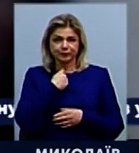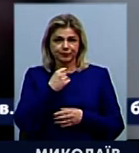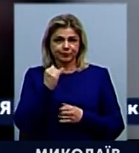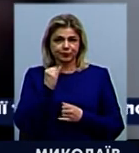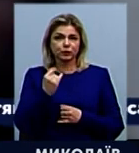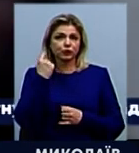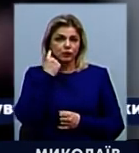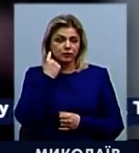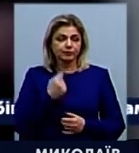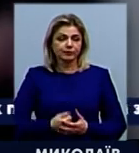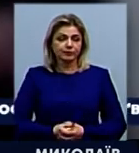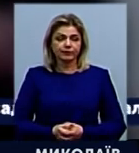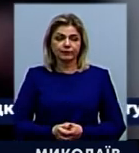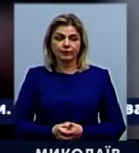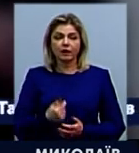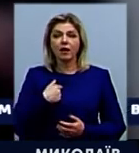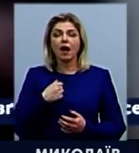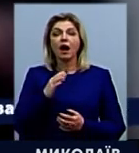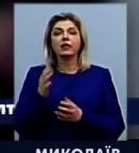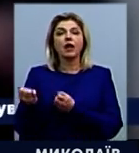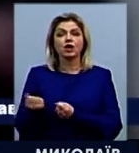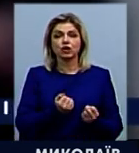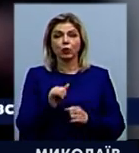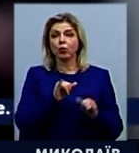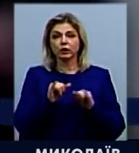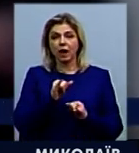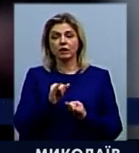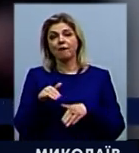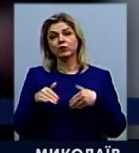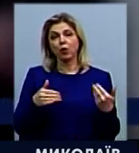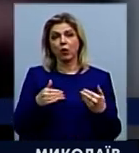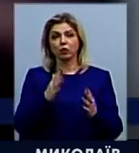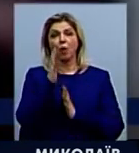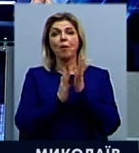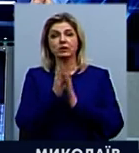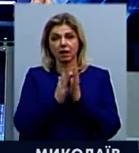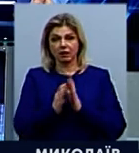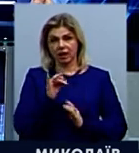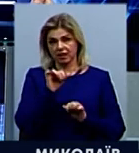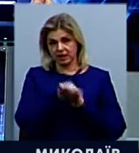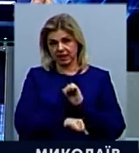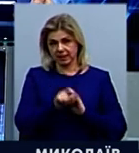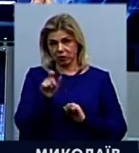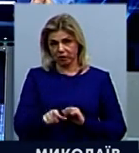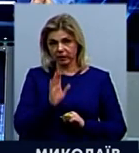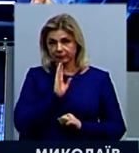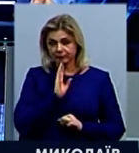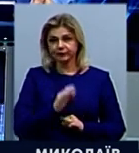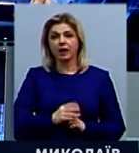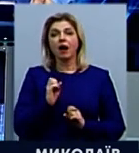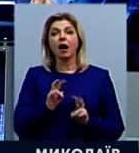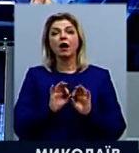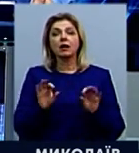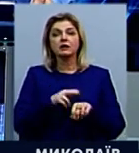20 туди тянув. Я його тащив куди-то в сторону посадки, там я знасилував все. Як повідомили у